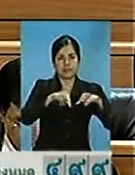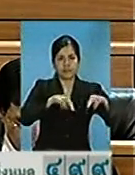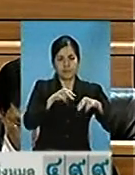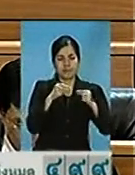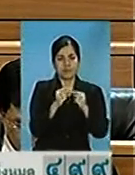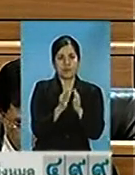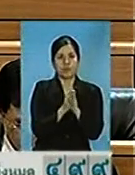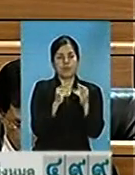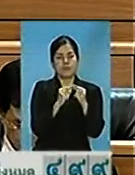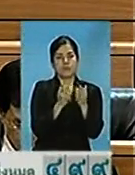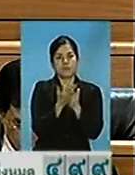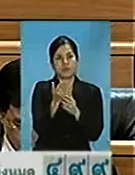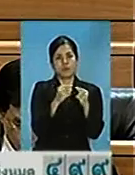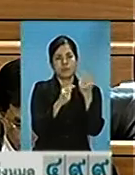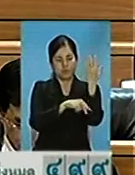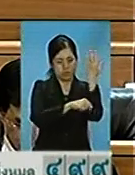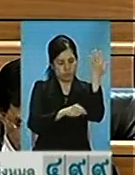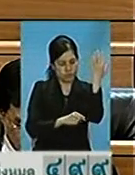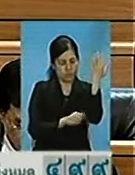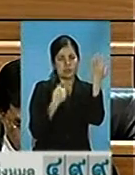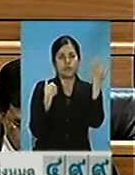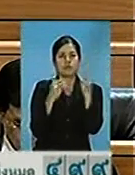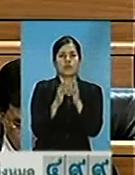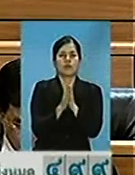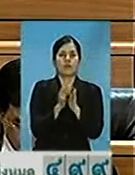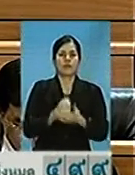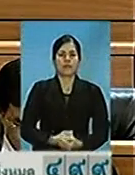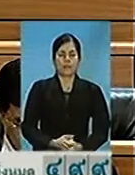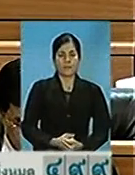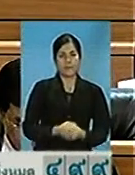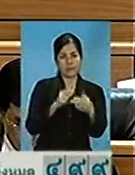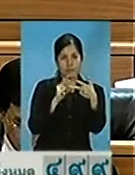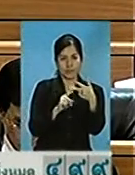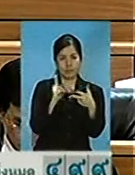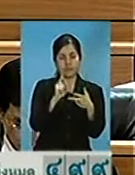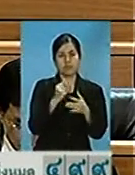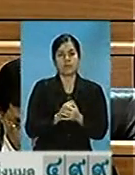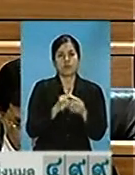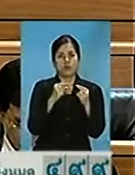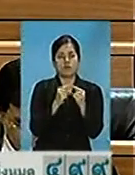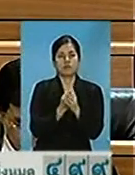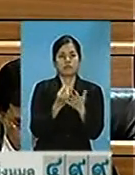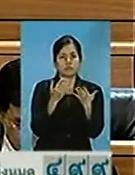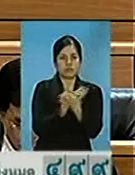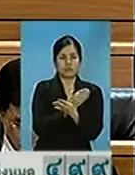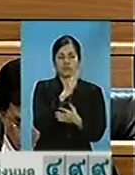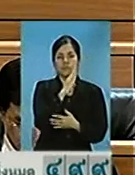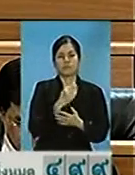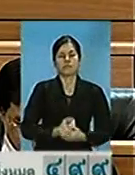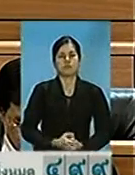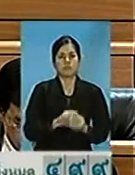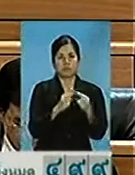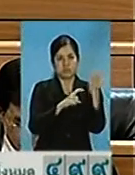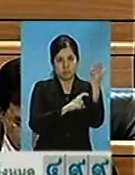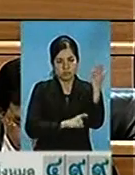ให้กับพี่น้องเกษตรกรแล้วส่วนที่3ก็คือเอาไว้สำหรับการปลูกแทนเวลายางมันแ